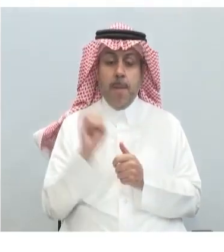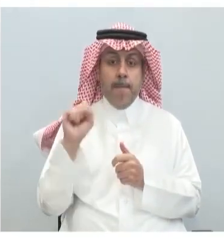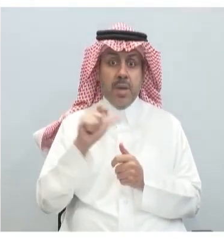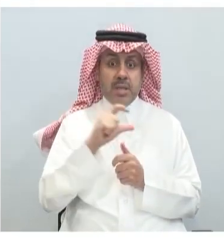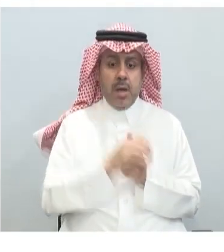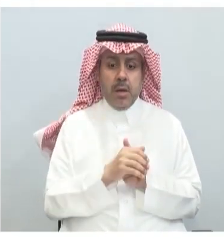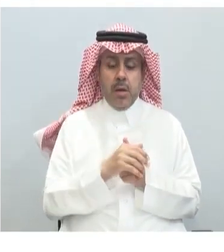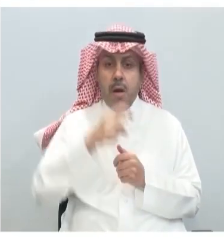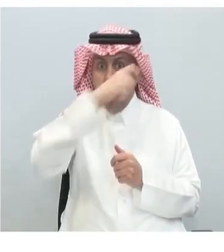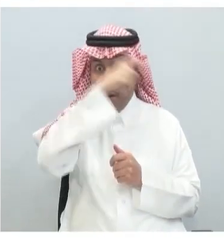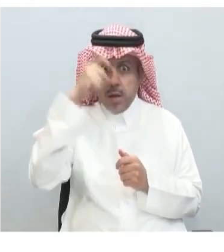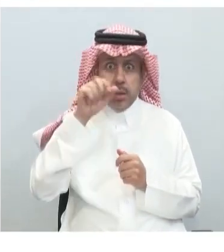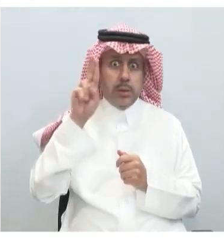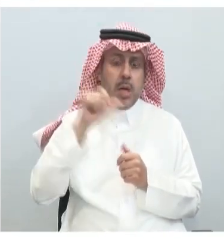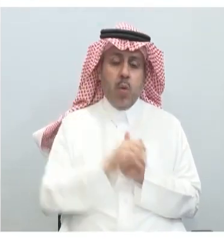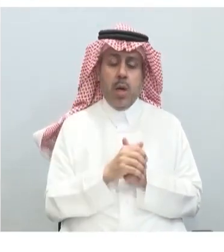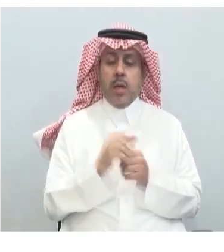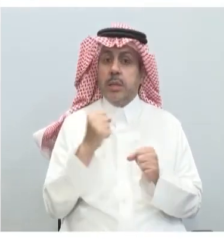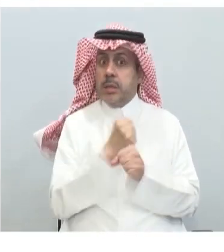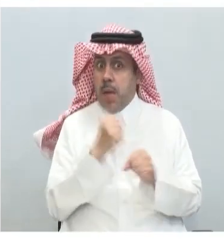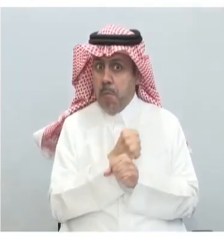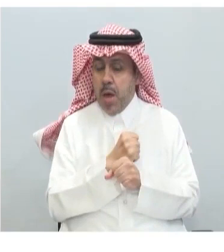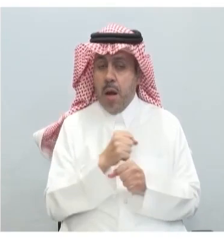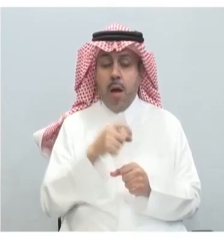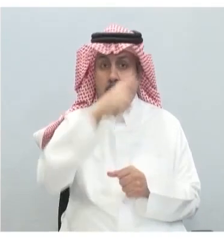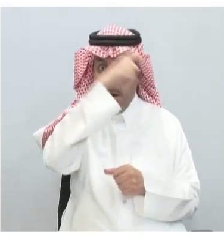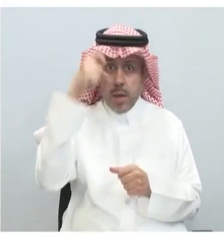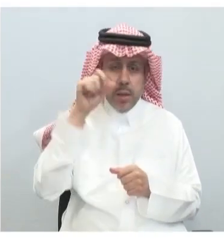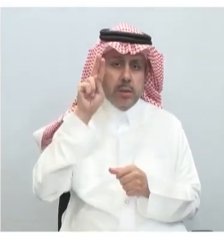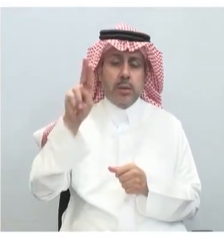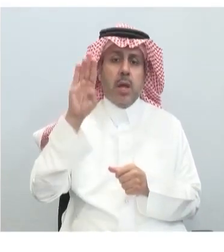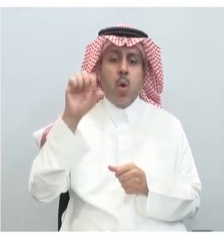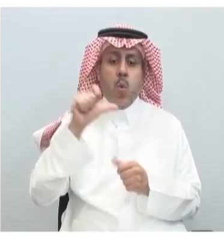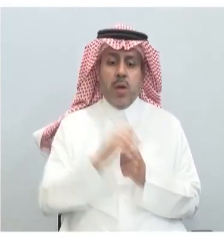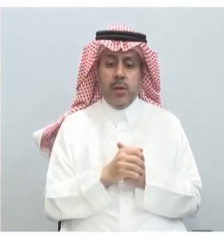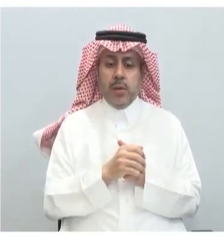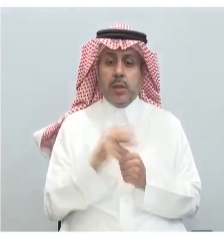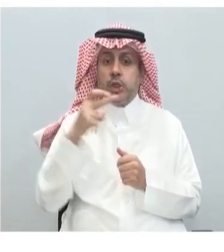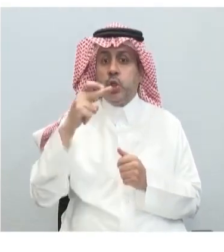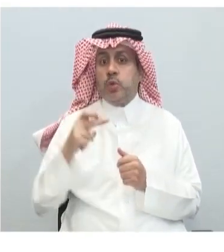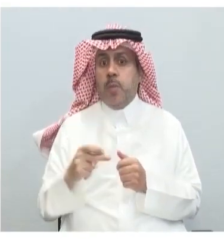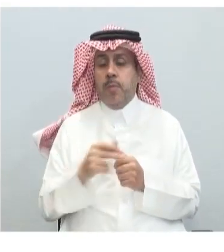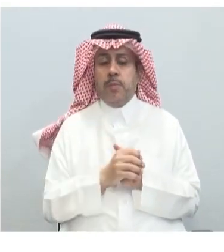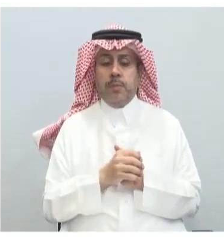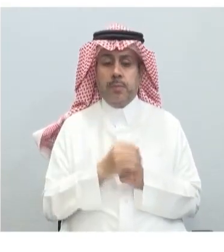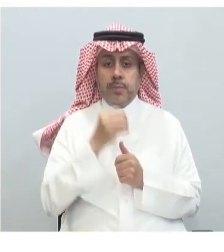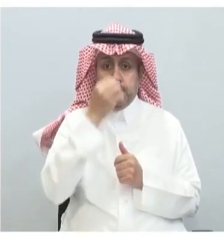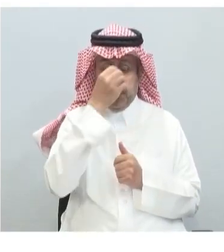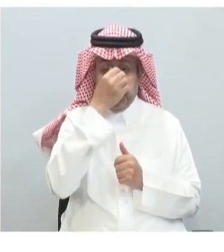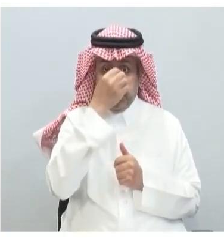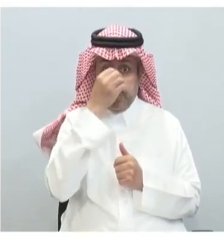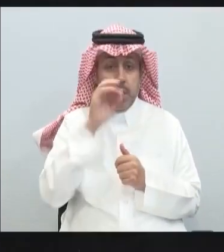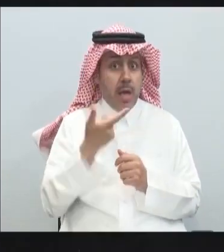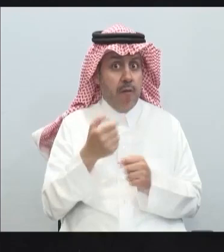التكوين اليوم استعمال حراره التكوين القياسيه الخلاصه وحل اسئله التقويم ايضا كيف